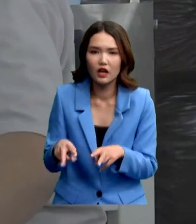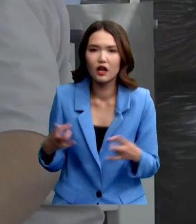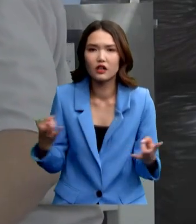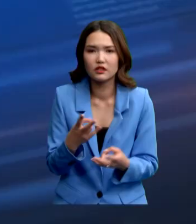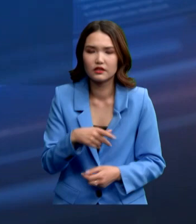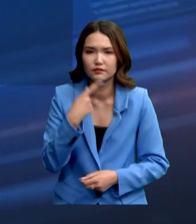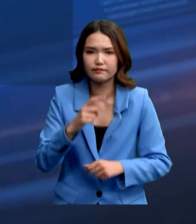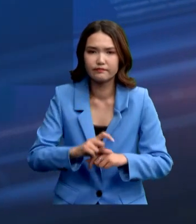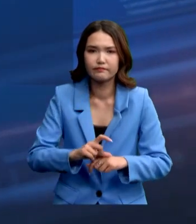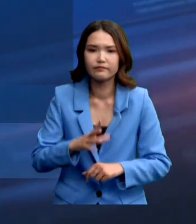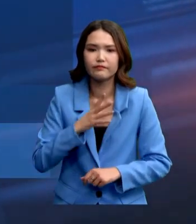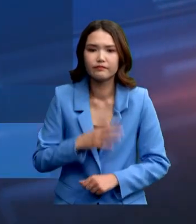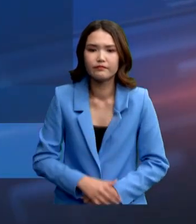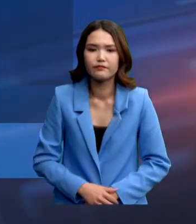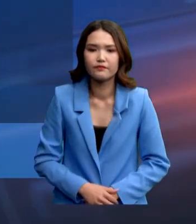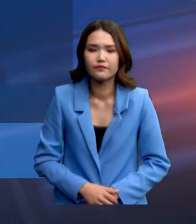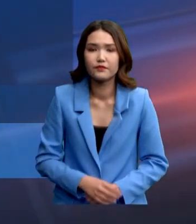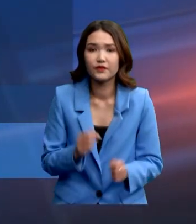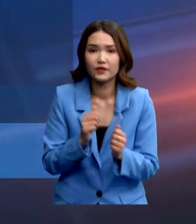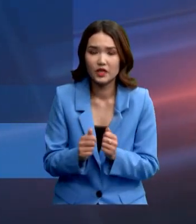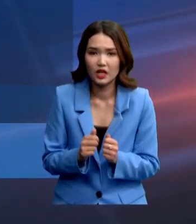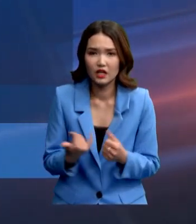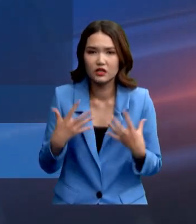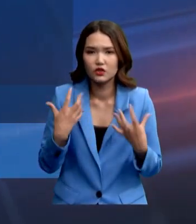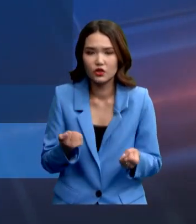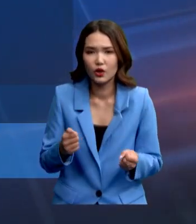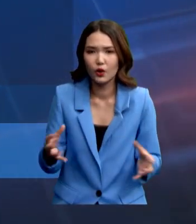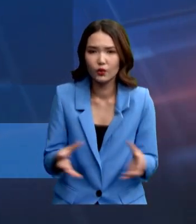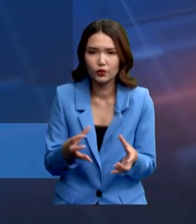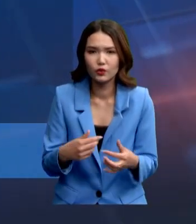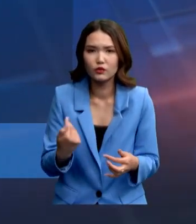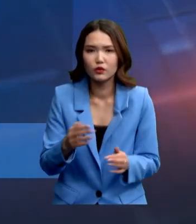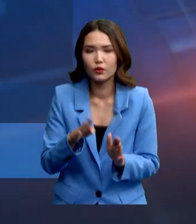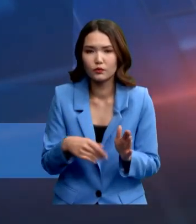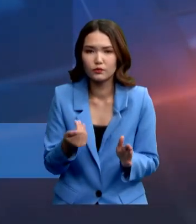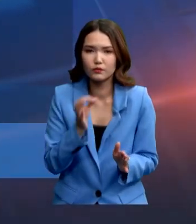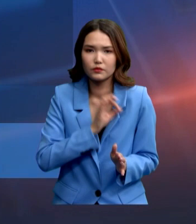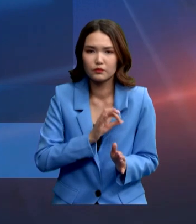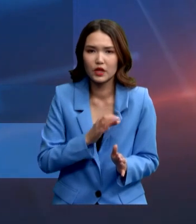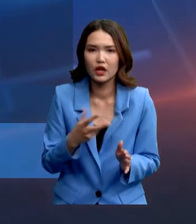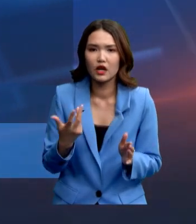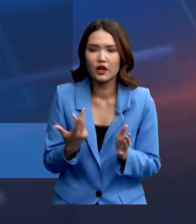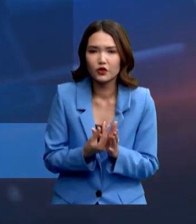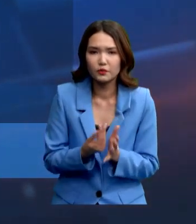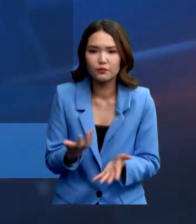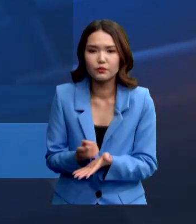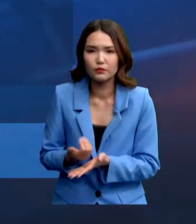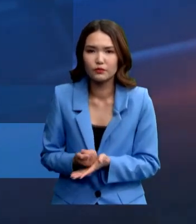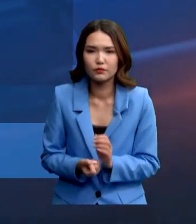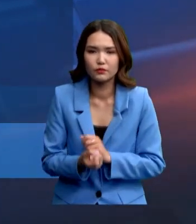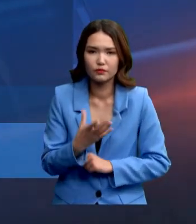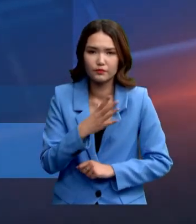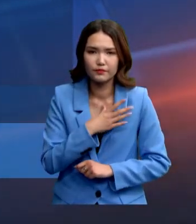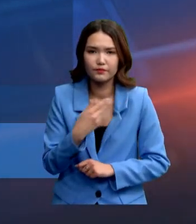жеткізді. Атырау облысының денсаулық сақтау басқармасымен хабарласқан кезде оларда шприцтің тапшылығы